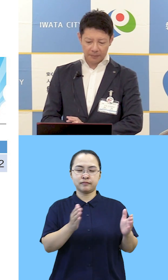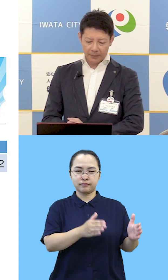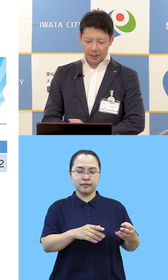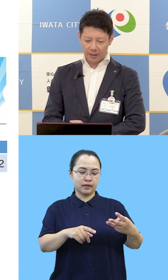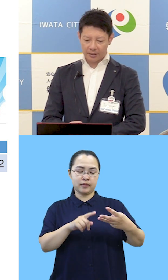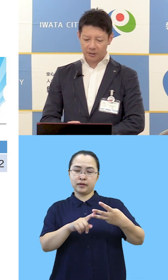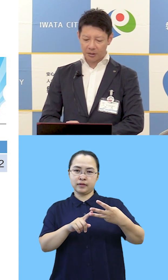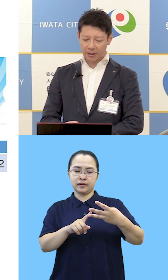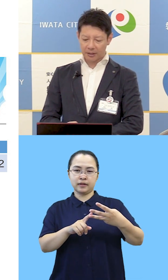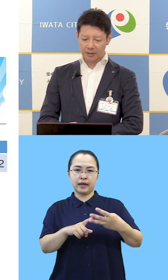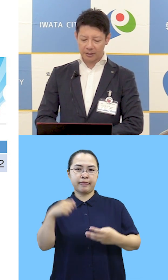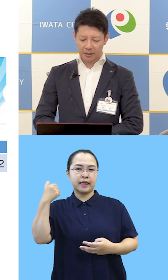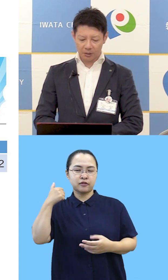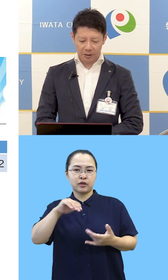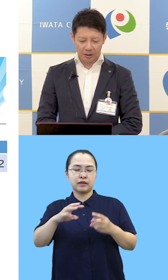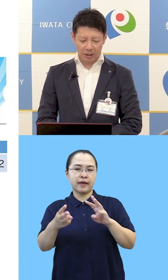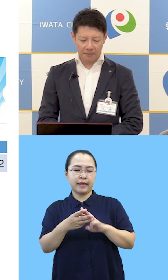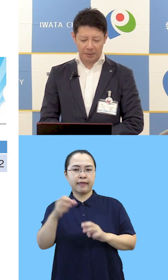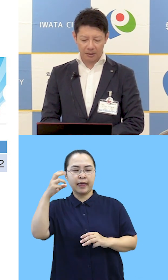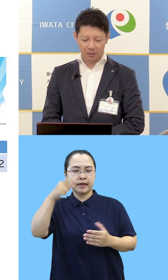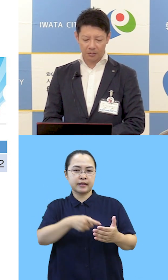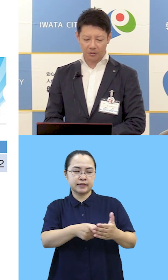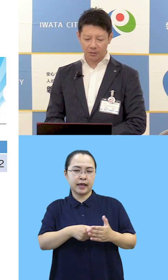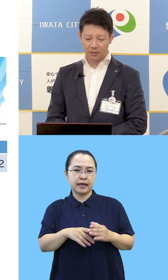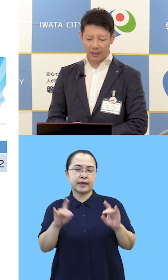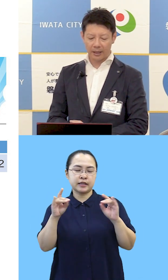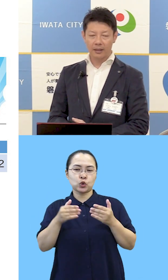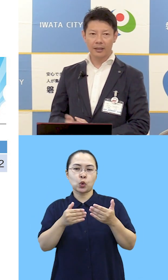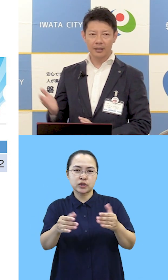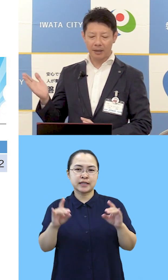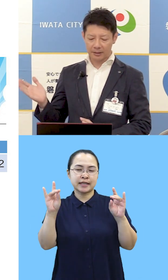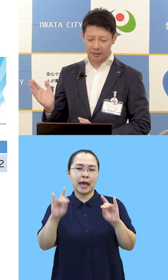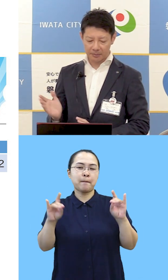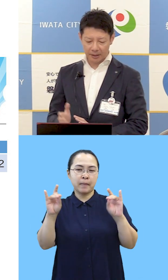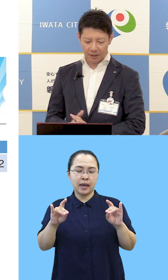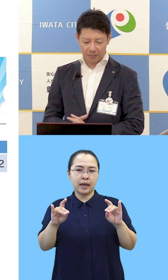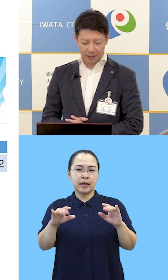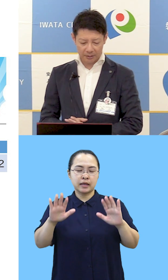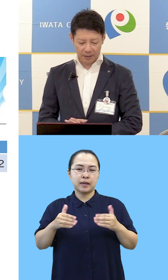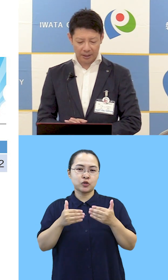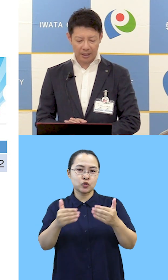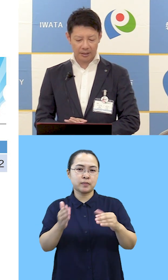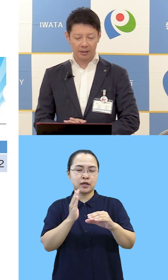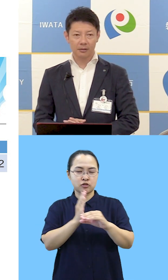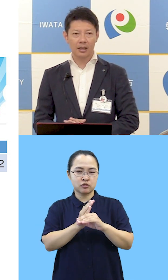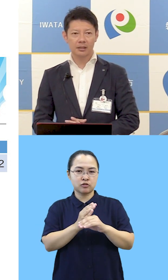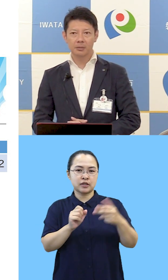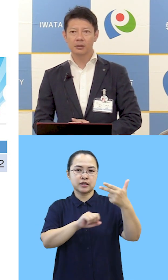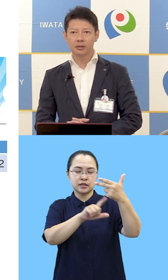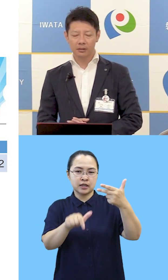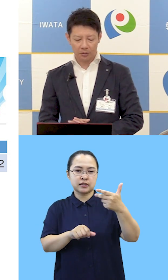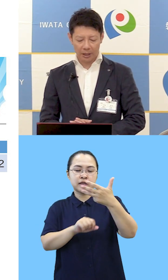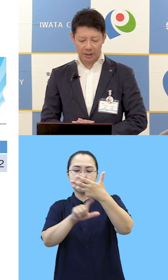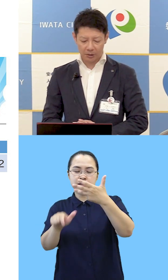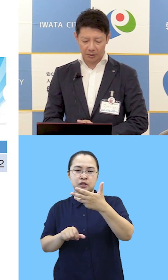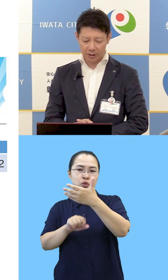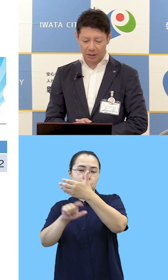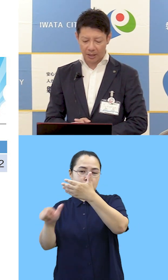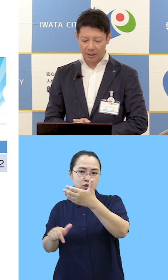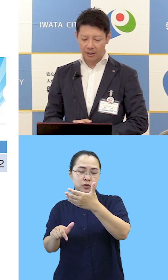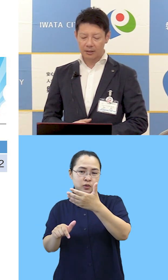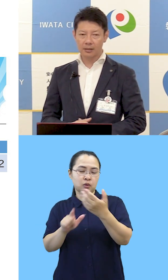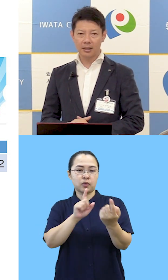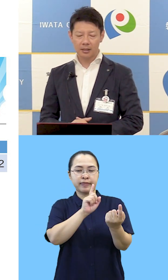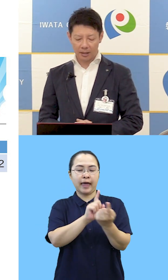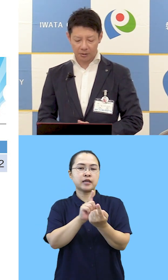3です。夏の磐田節電促進キャンペーンということで今進めております。7、8、9月分を対象に